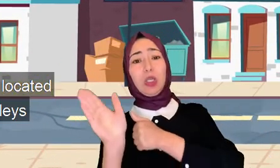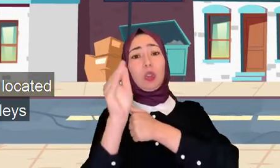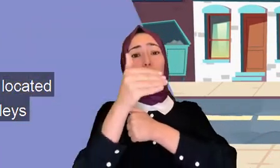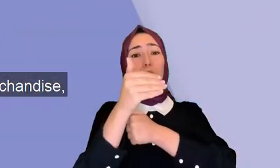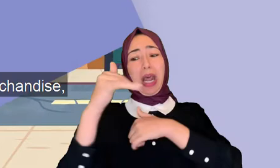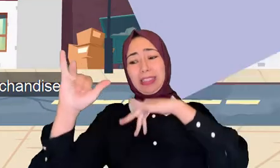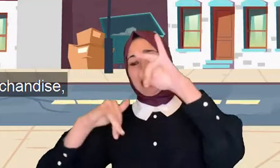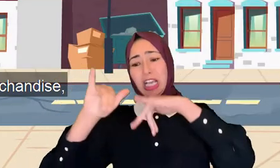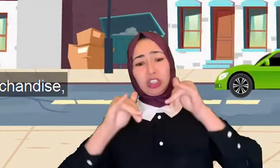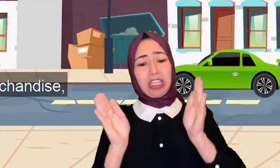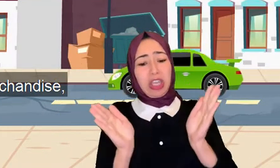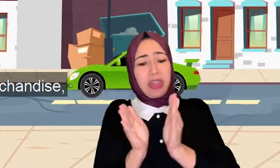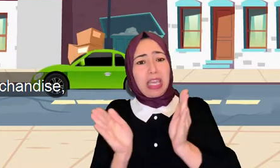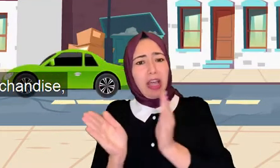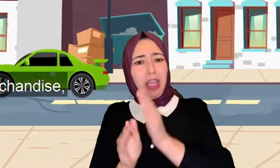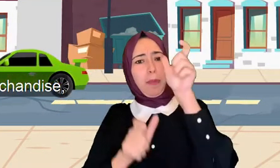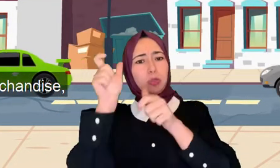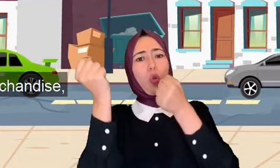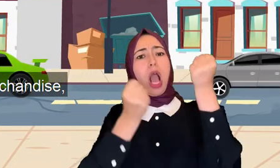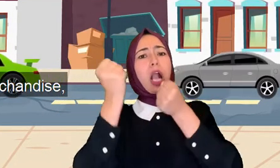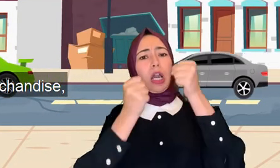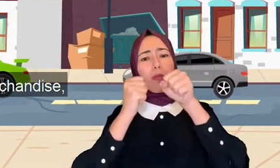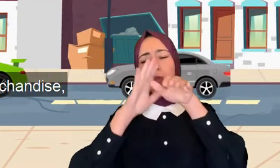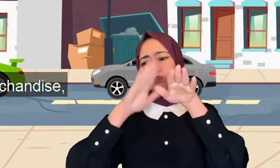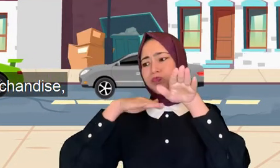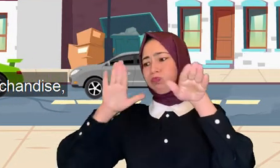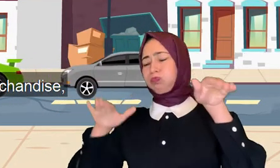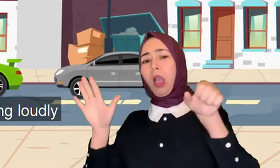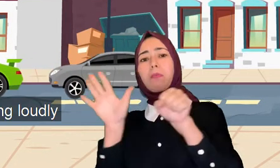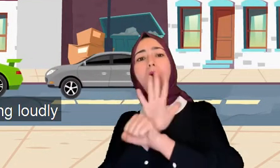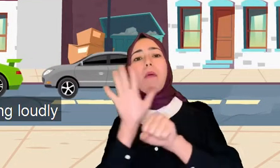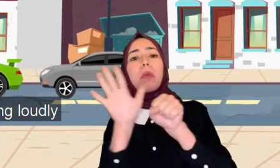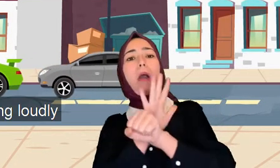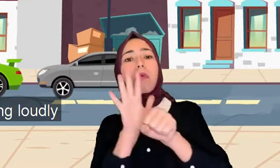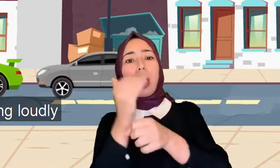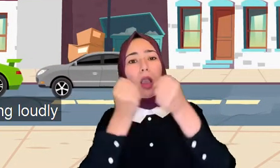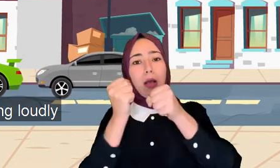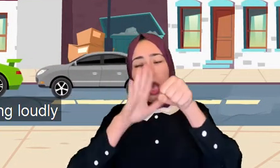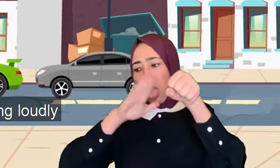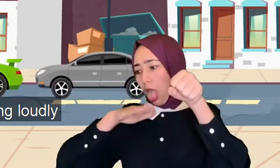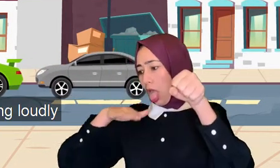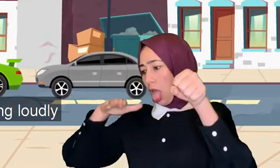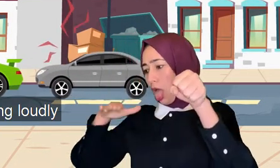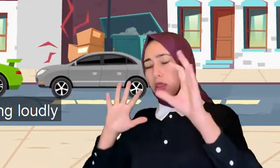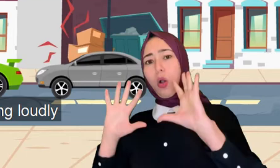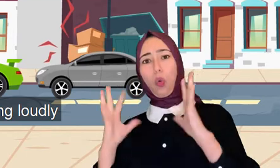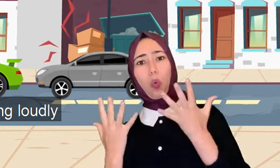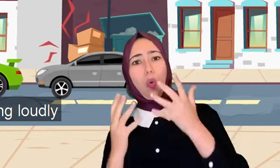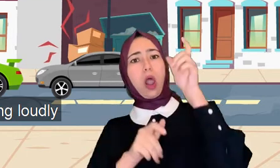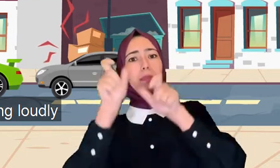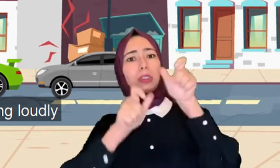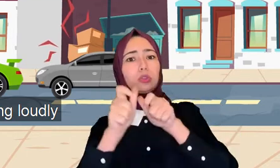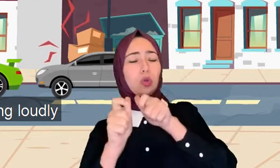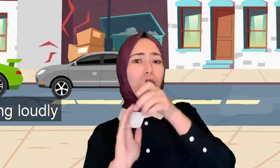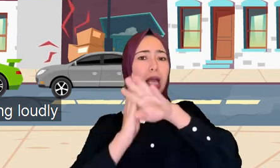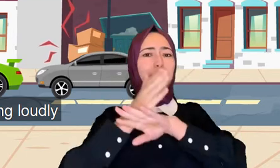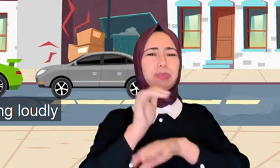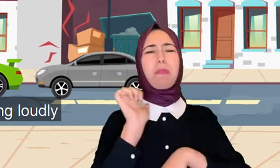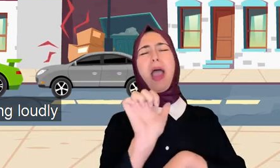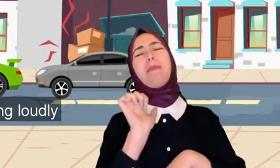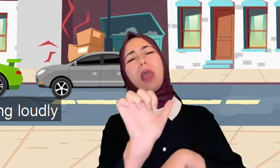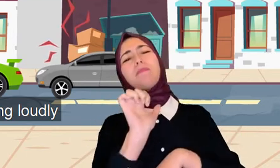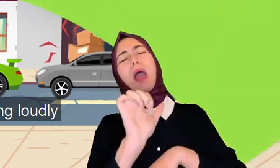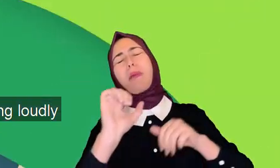أنهج ضيقين، وكل ما يجيوا المزودين تتسكر الأنهجة وتقف الحركة المرورية، وتبدأ الكراهب واقفة صفوف